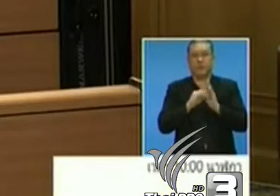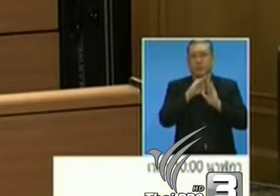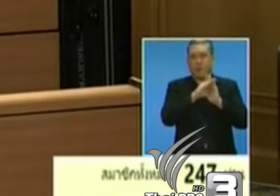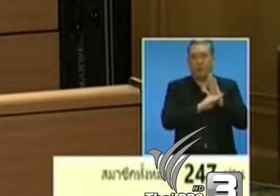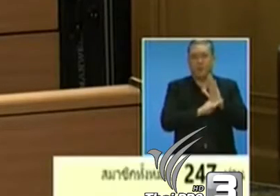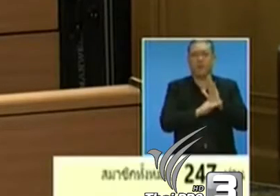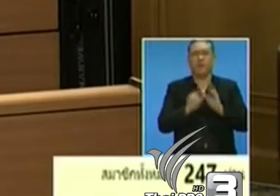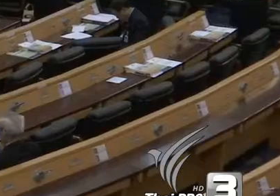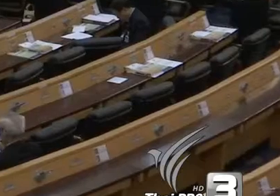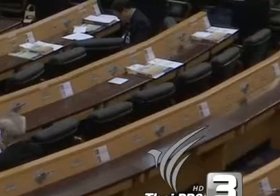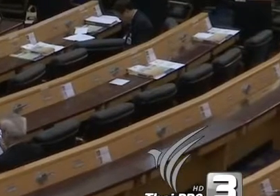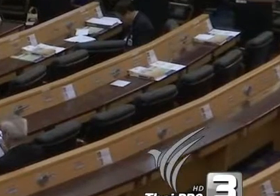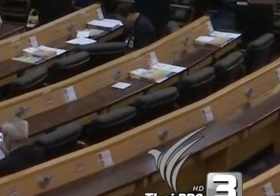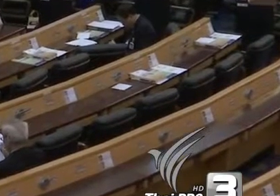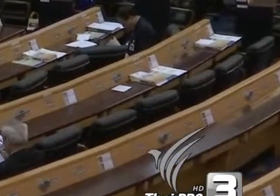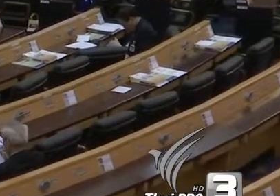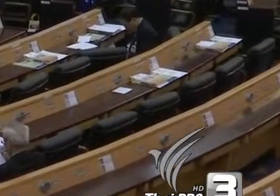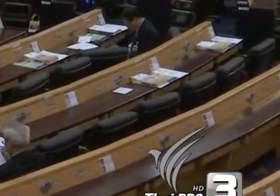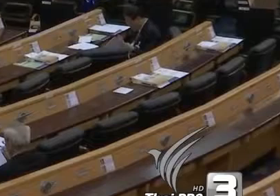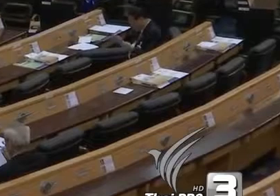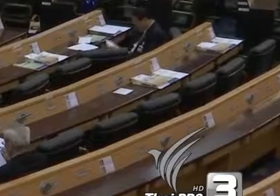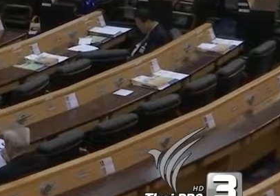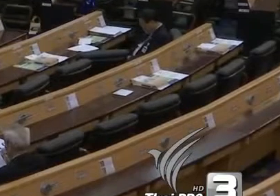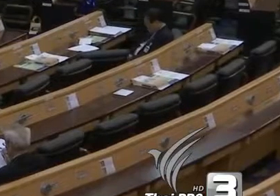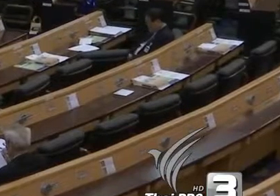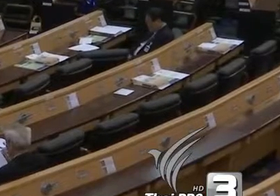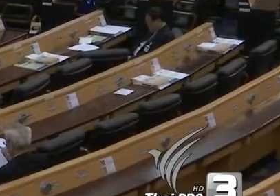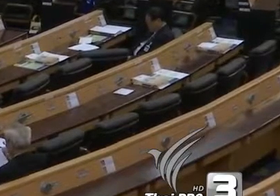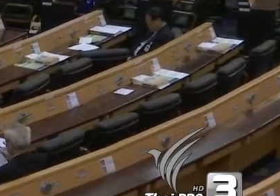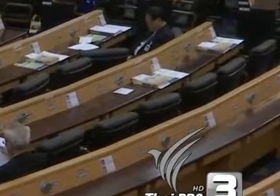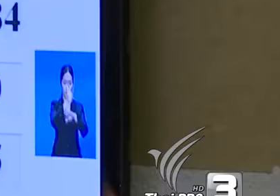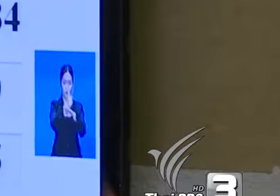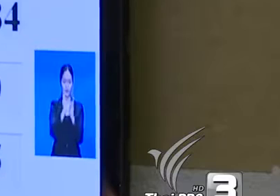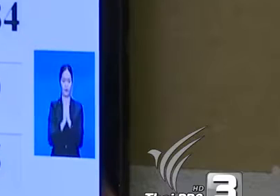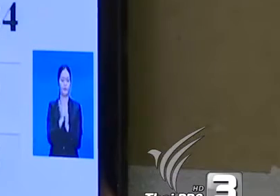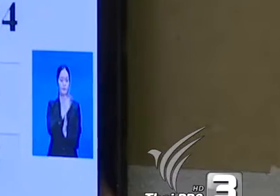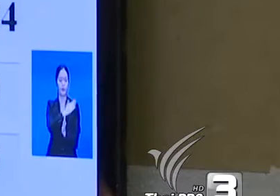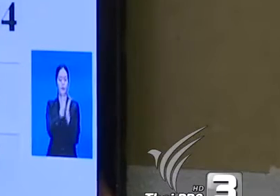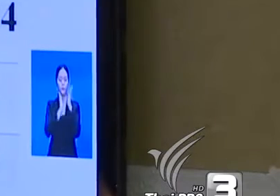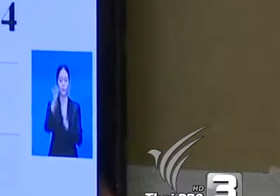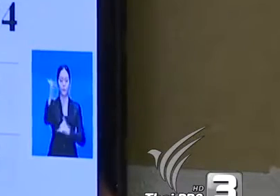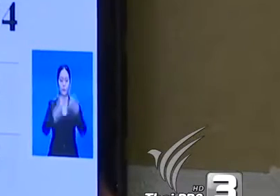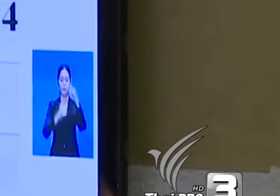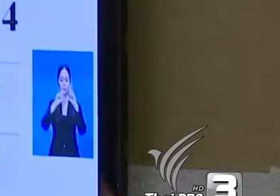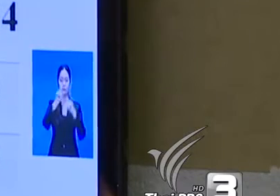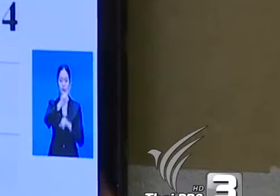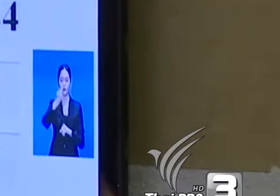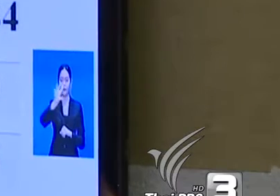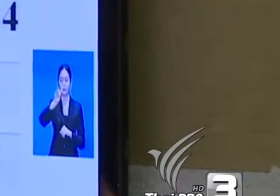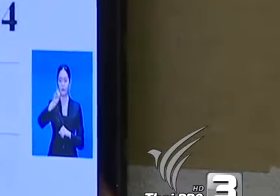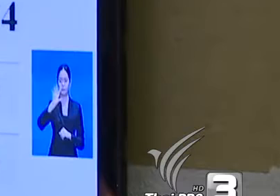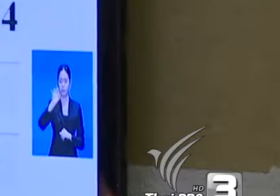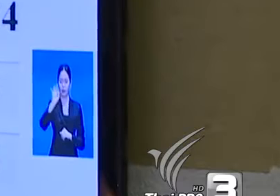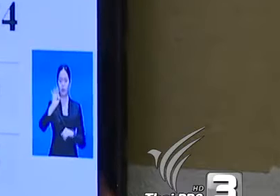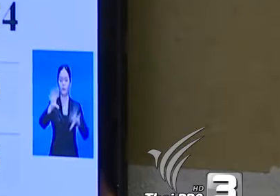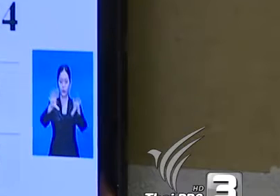รปล่อยให้เนิ่นช้าครับ หลังที่ประชุมลงมติด้วยคะแนนเอกฉันท์คือ184เสียงรับหลักการของร่าง